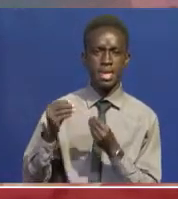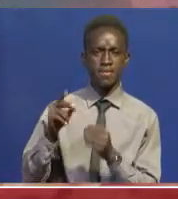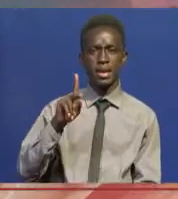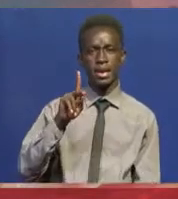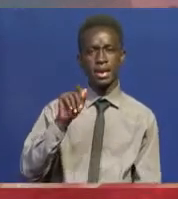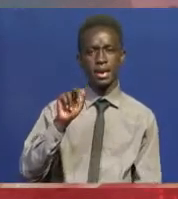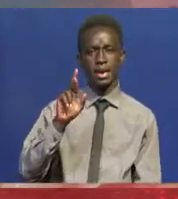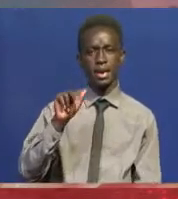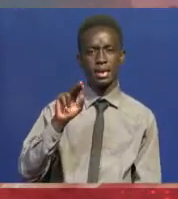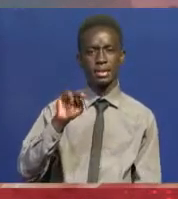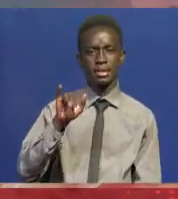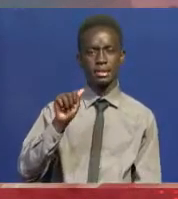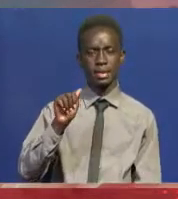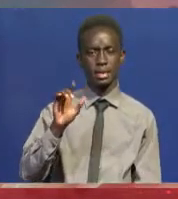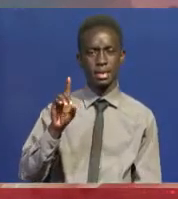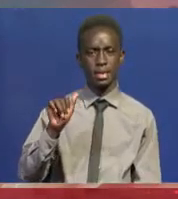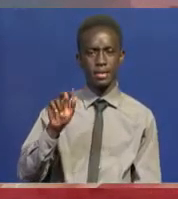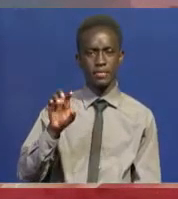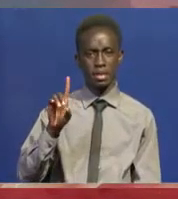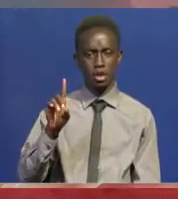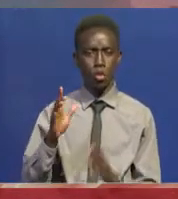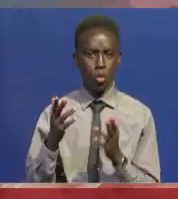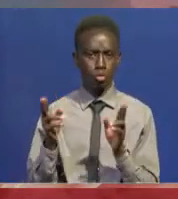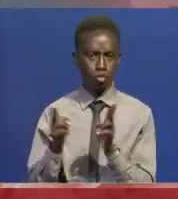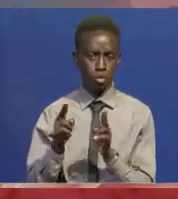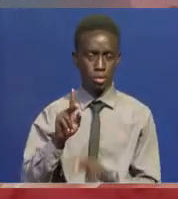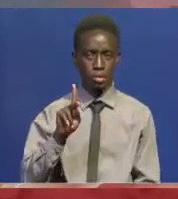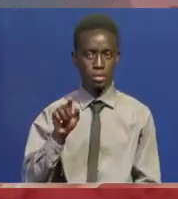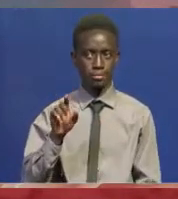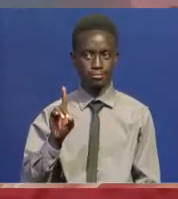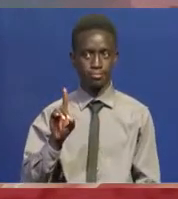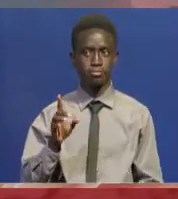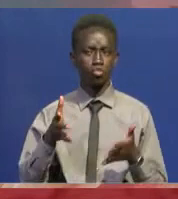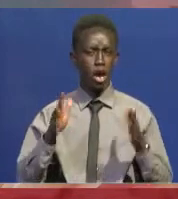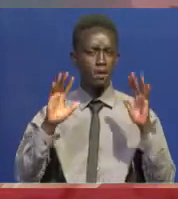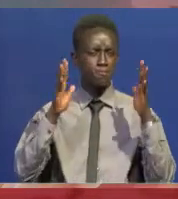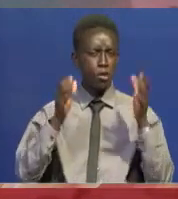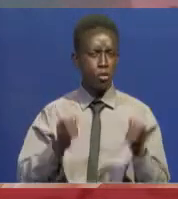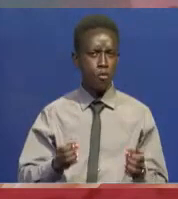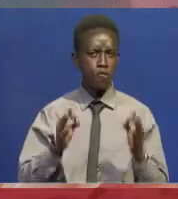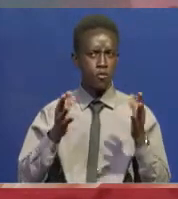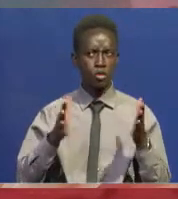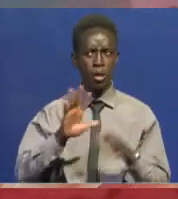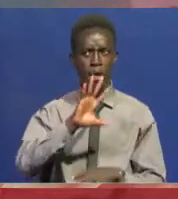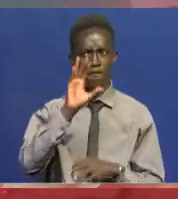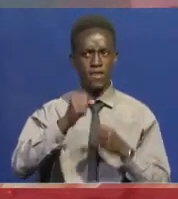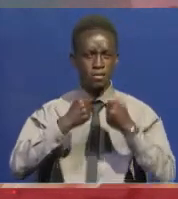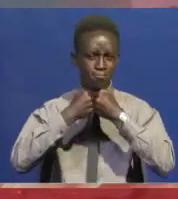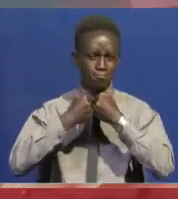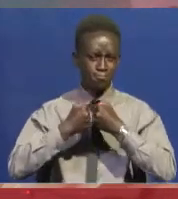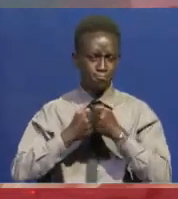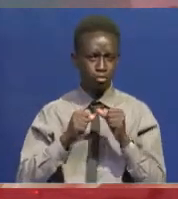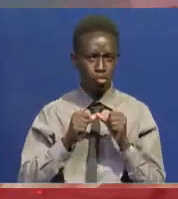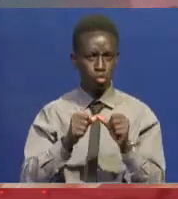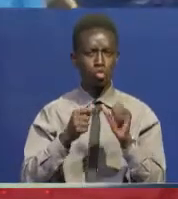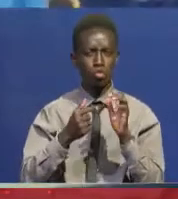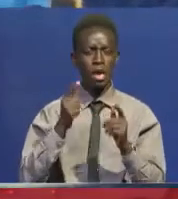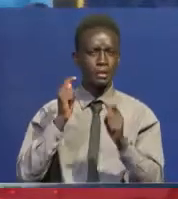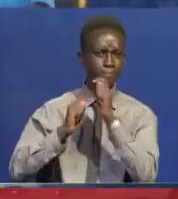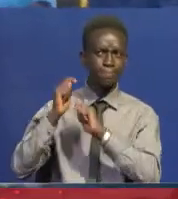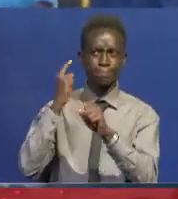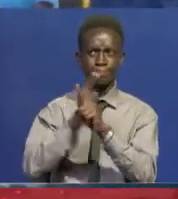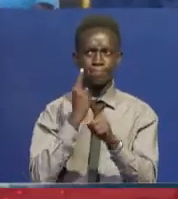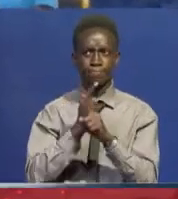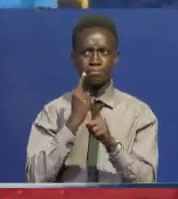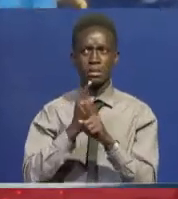Makala 13 ya michezo ya Afrika yanatarajiwa kufunguliwa rasmi leo kwa sherehe babu kubwa ambazo zitaonyeshwa turadhi za kipekee za kitamaduni na vipaji